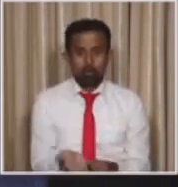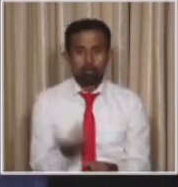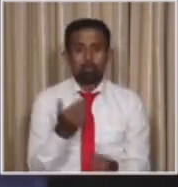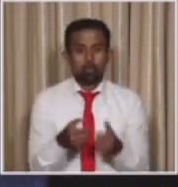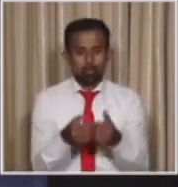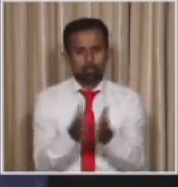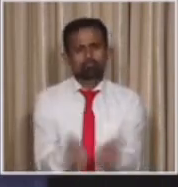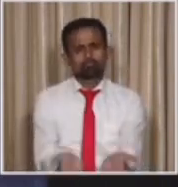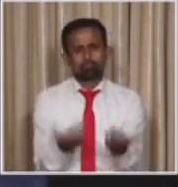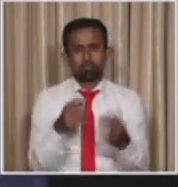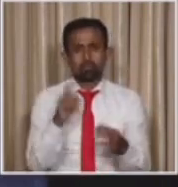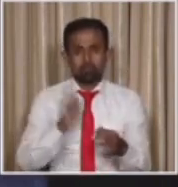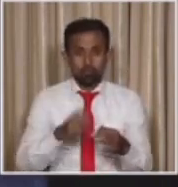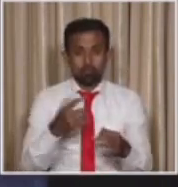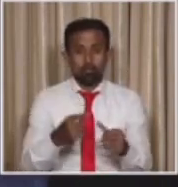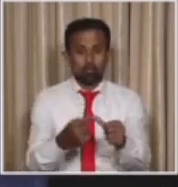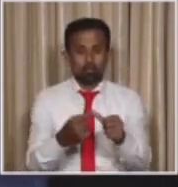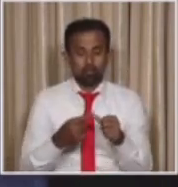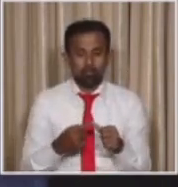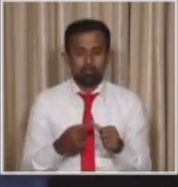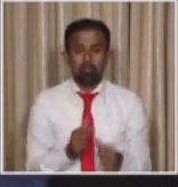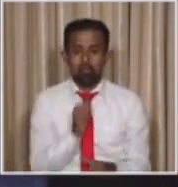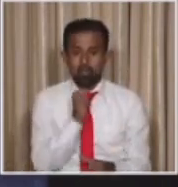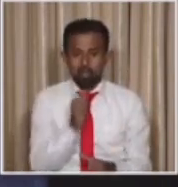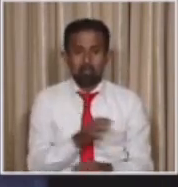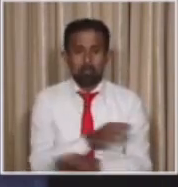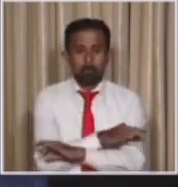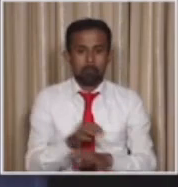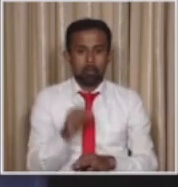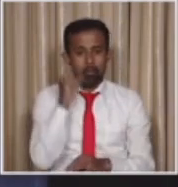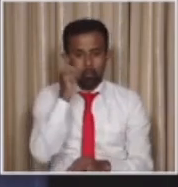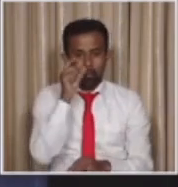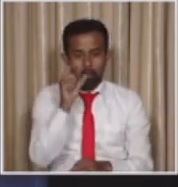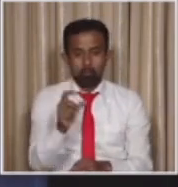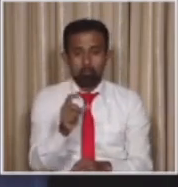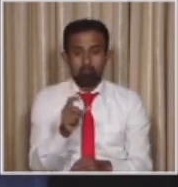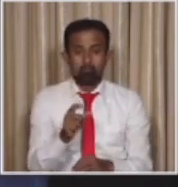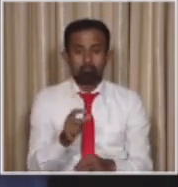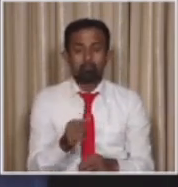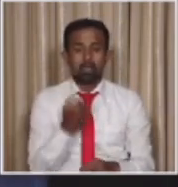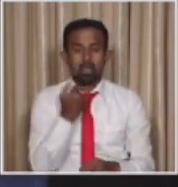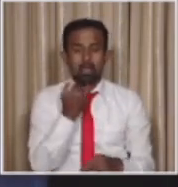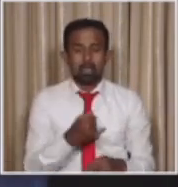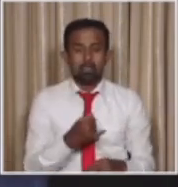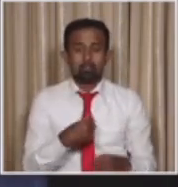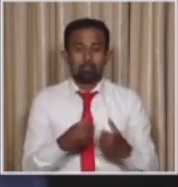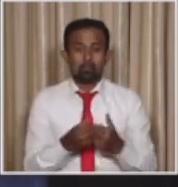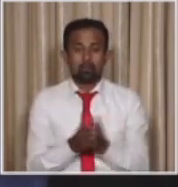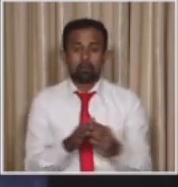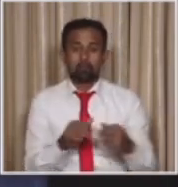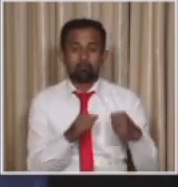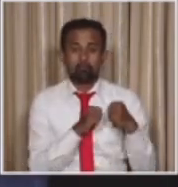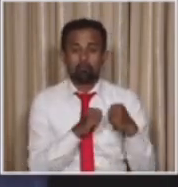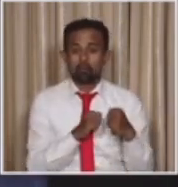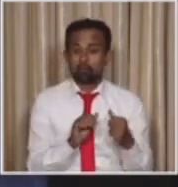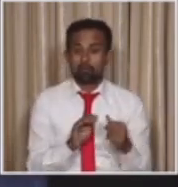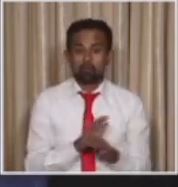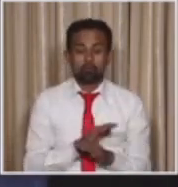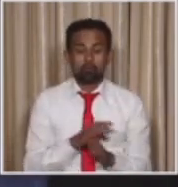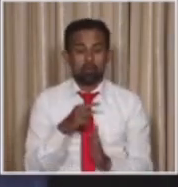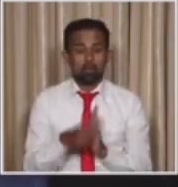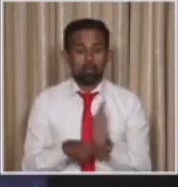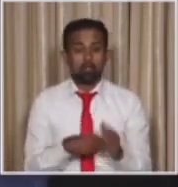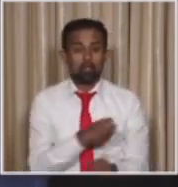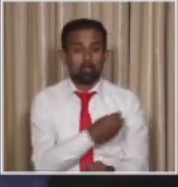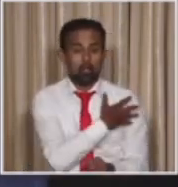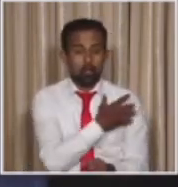විසින් නිර්මාණය කරු මේ ප්‍රශ්නෙට උත්තර හොයන්න සැබෑ ක්‍රමවේදය හොයාගන්න කෙටි පාරවල් තමන්ට වාසිදායක පාරවල් හොයලා මේ රට